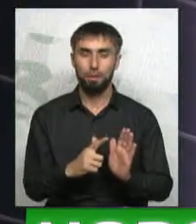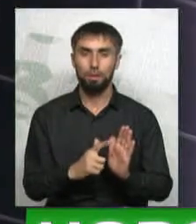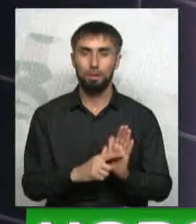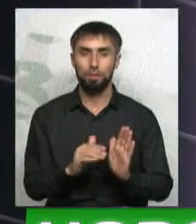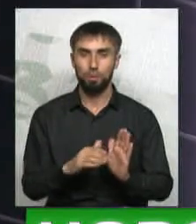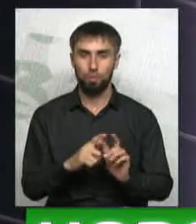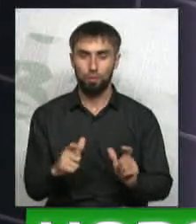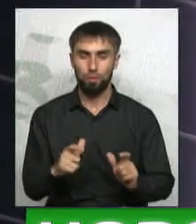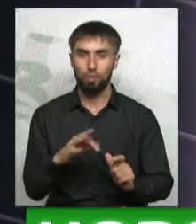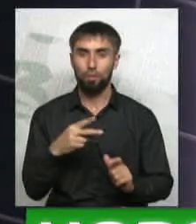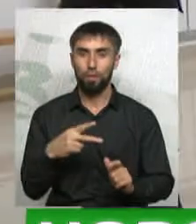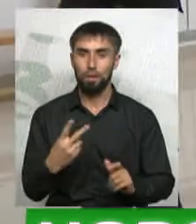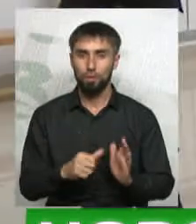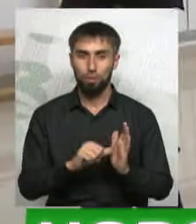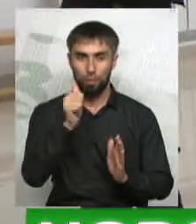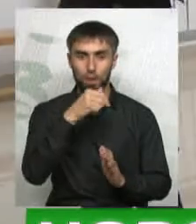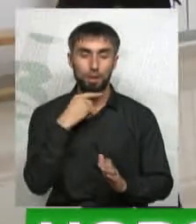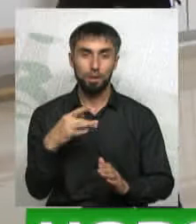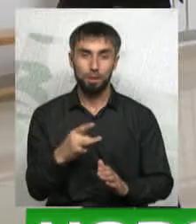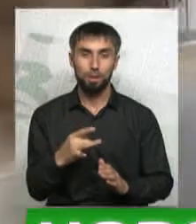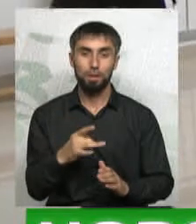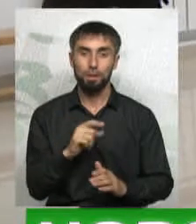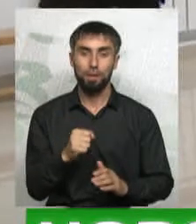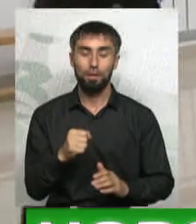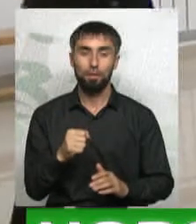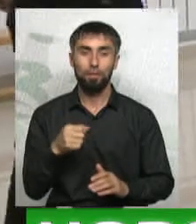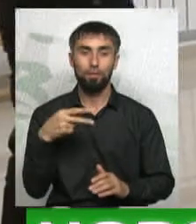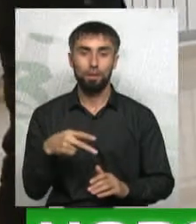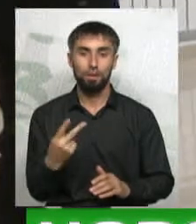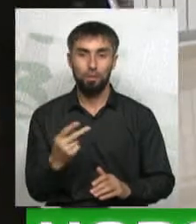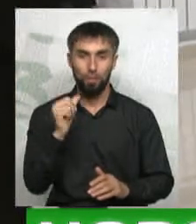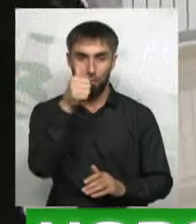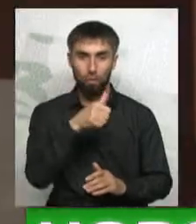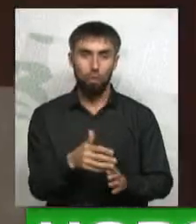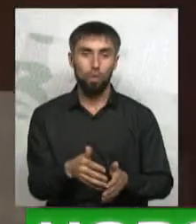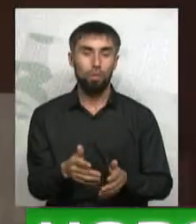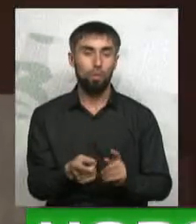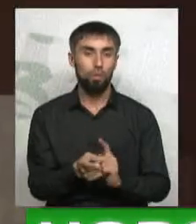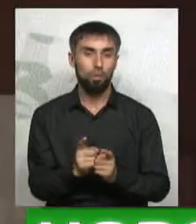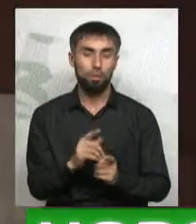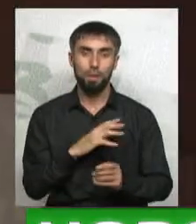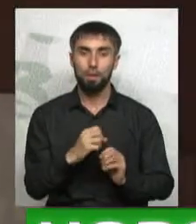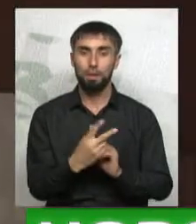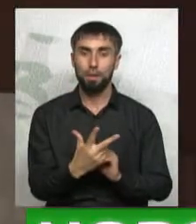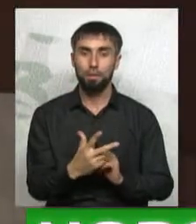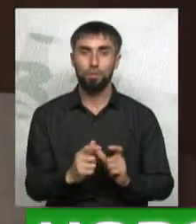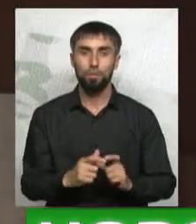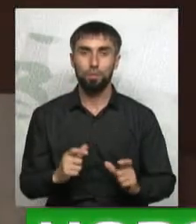до 2026 года. В Ингушетии же за 2022 обновления коснулись 13